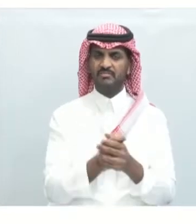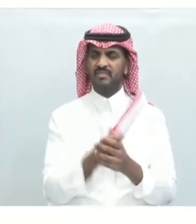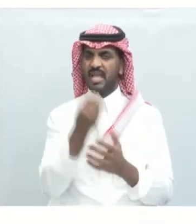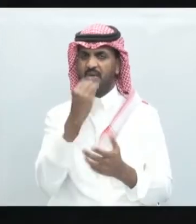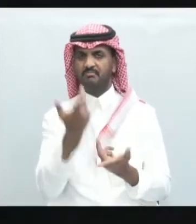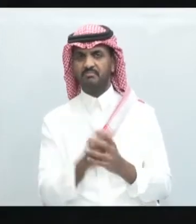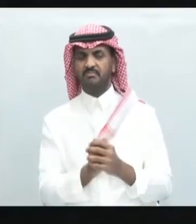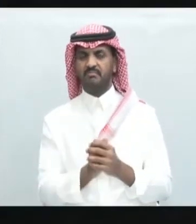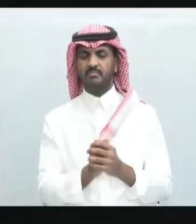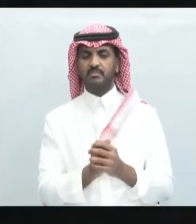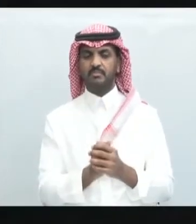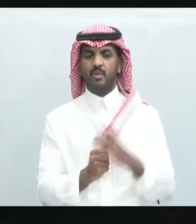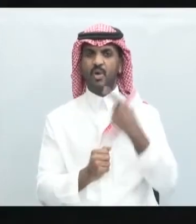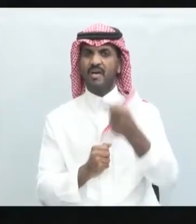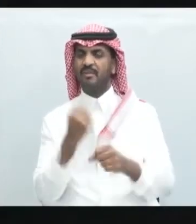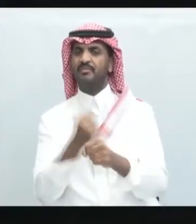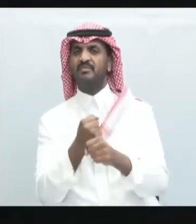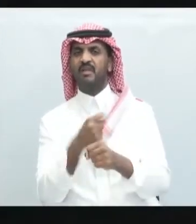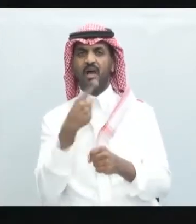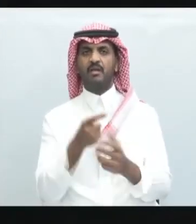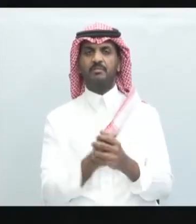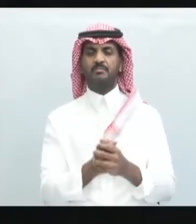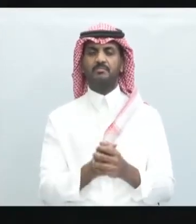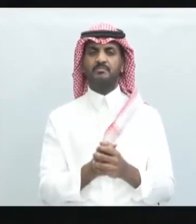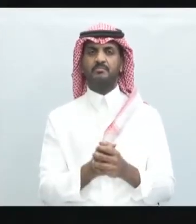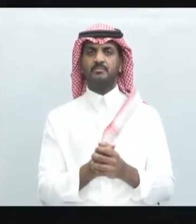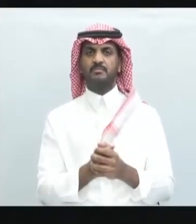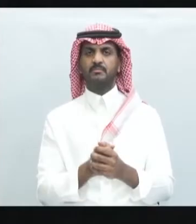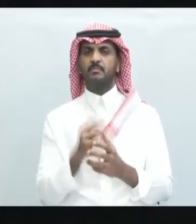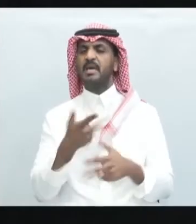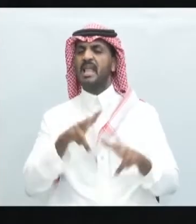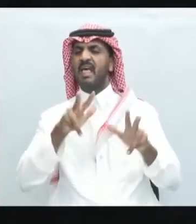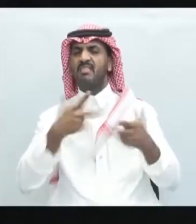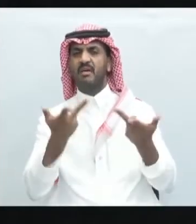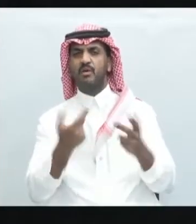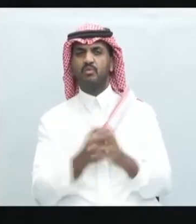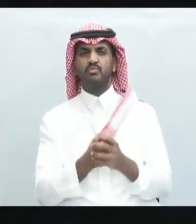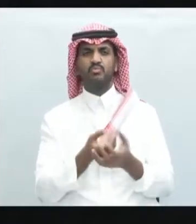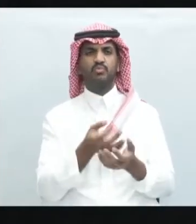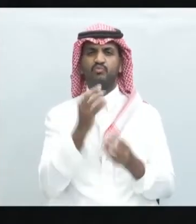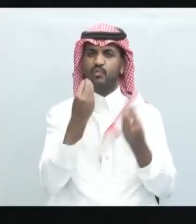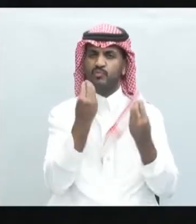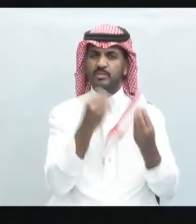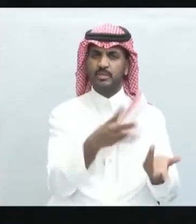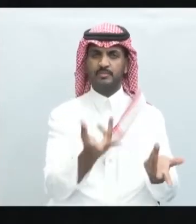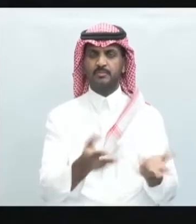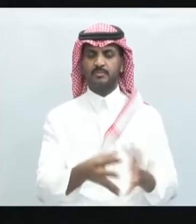لهذا التصرف ما هي الاثار ما هي المفسدات في ذلك